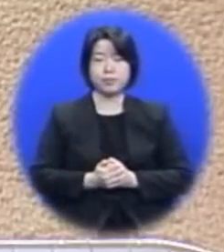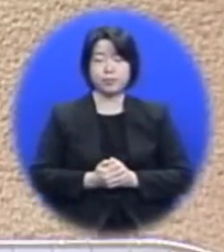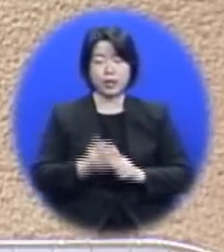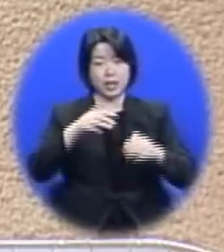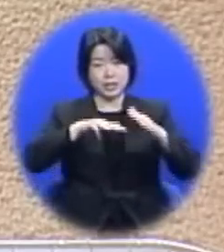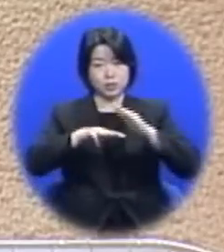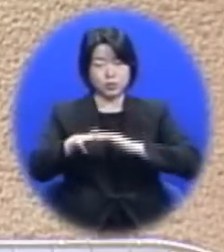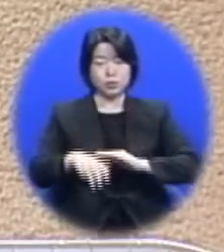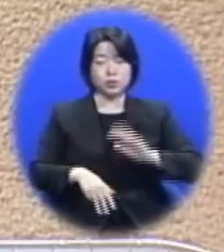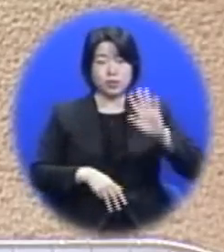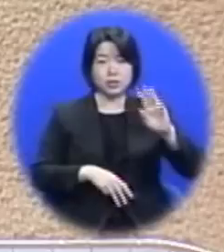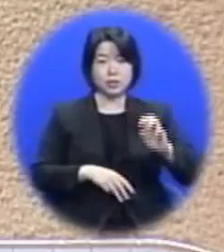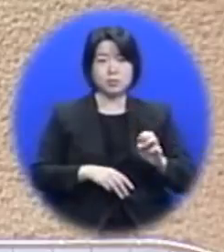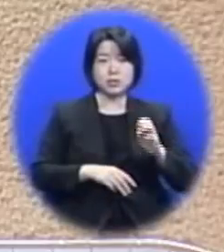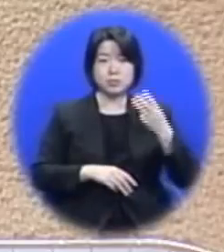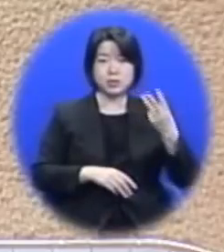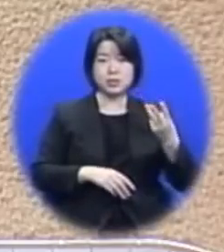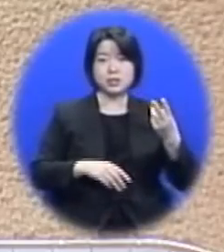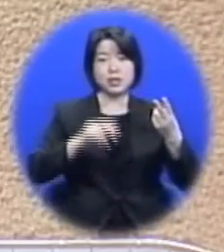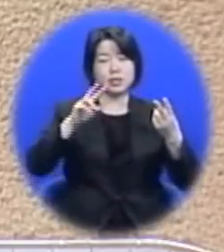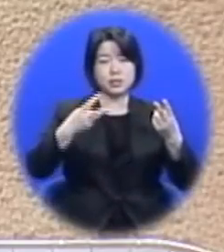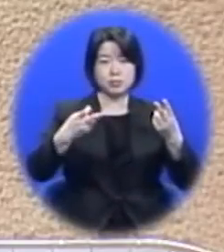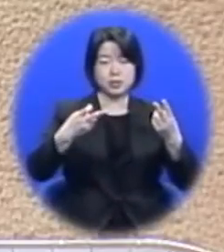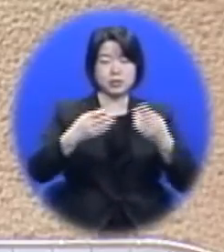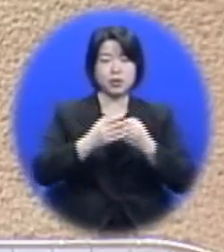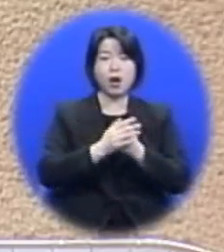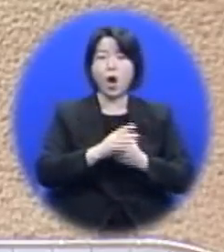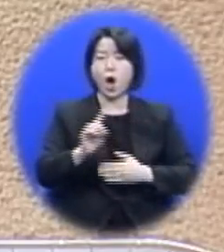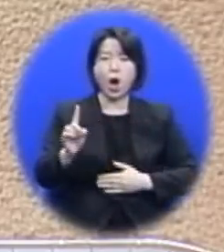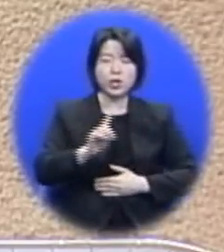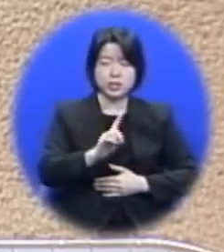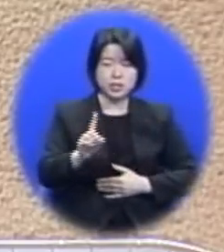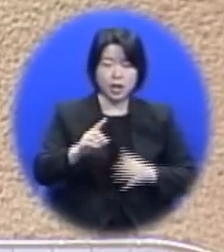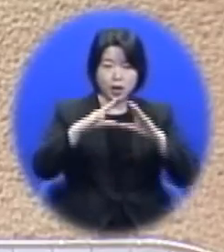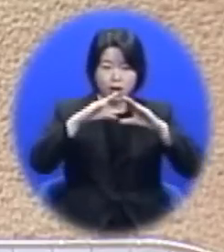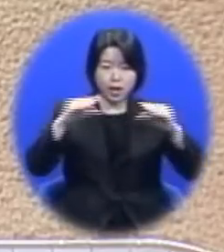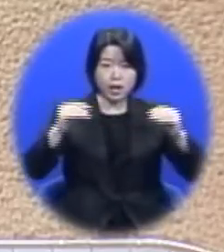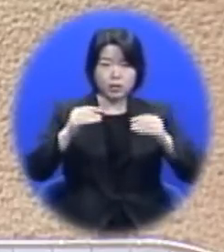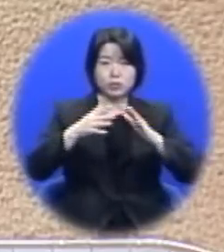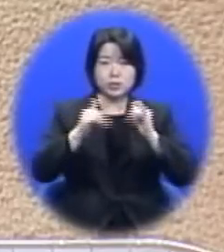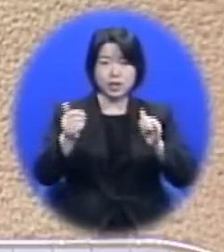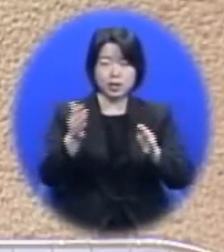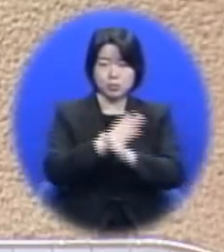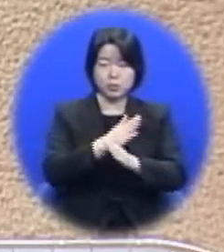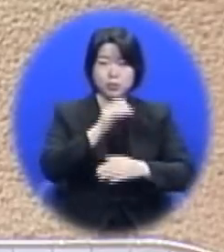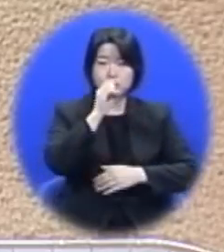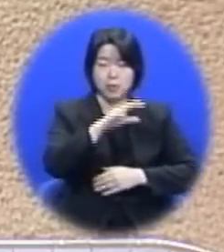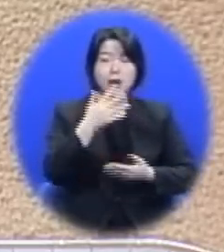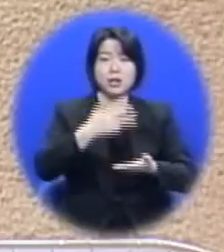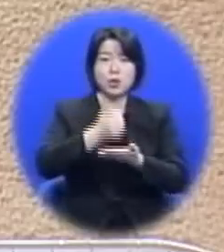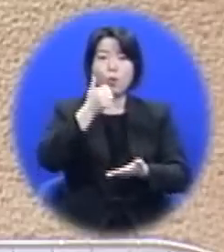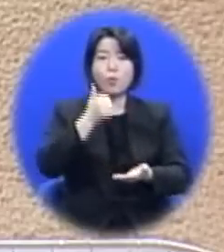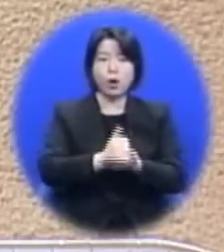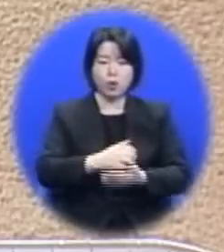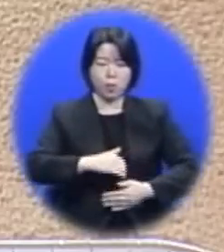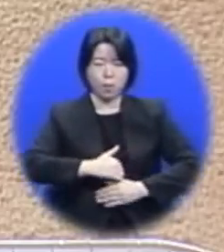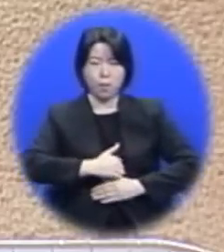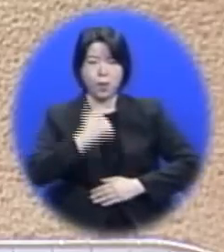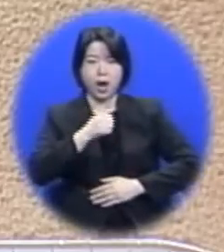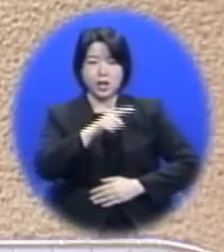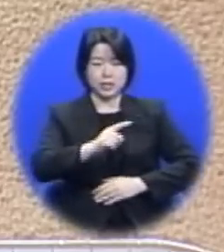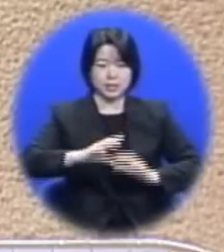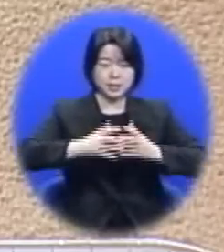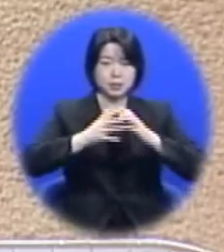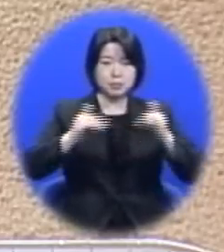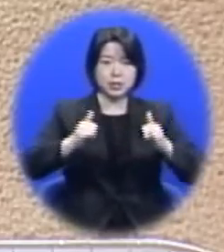출애굽기 32장 12절에 이렇게 말했습니다. 어찌하여 애굽 사람으로 이르기를 여호와가 화를 내려 그